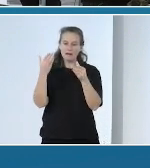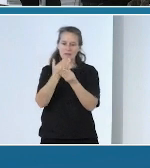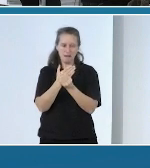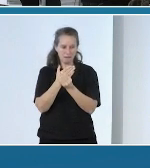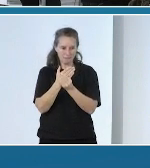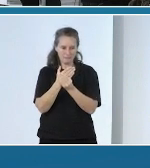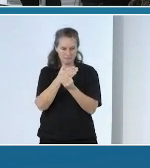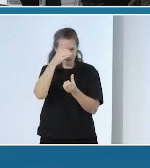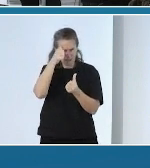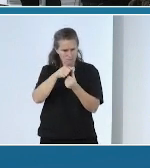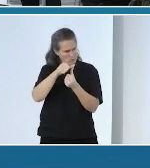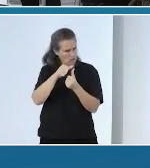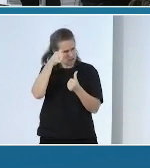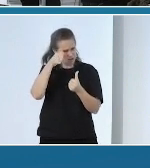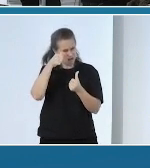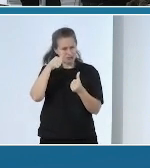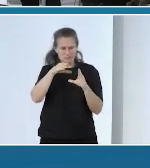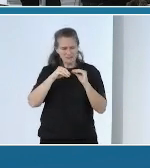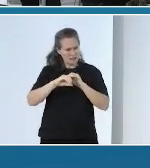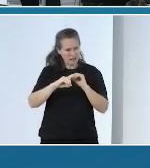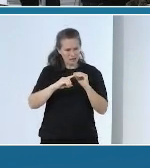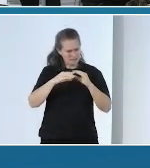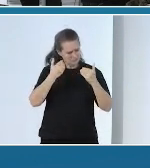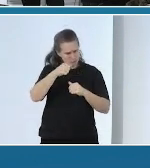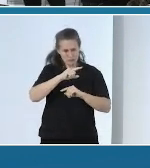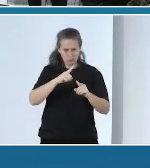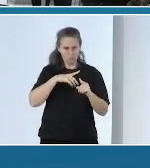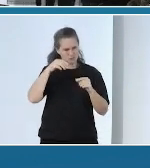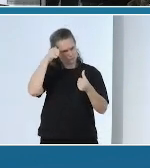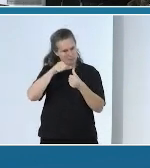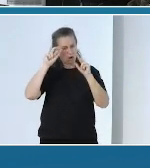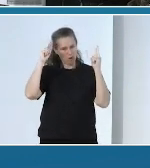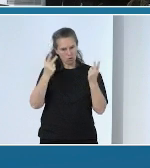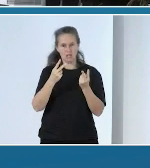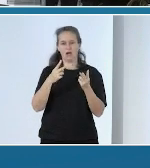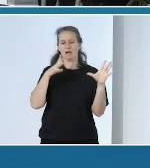que dans la mémoire spatiale. Il intervient dans la mémoire en général.